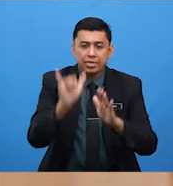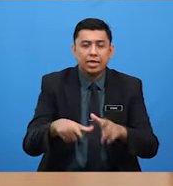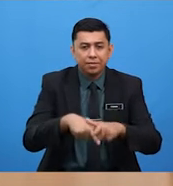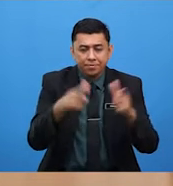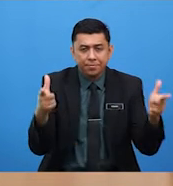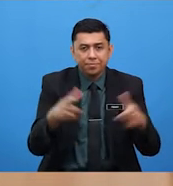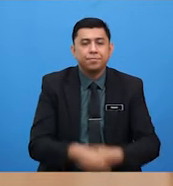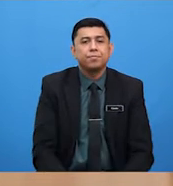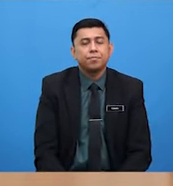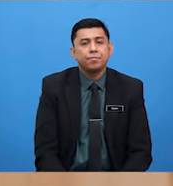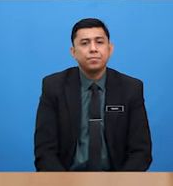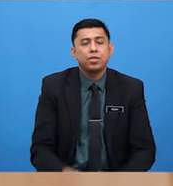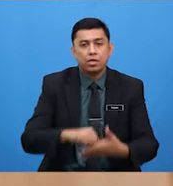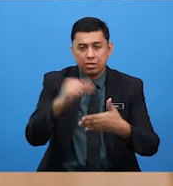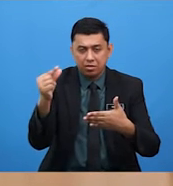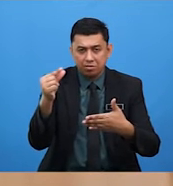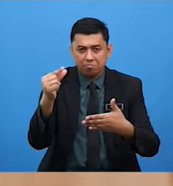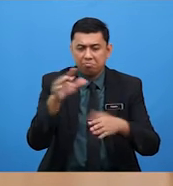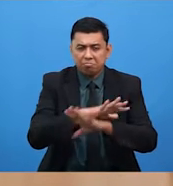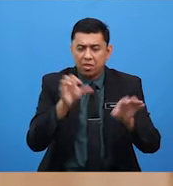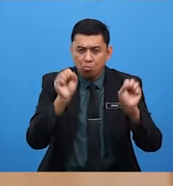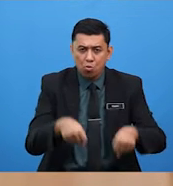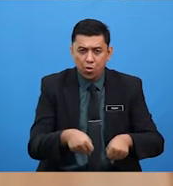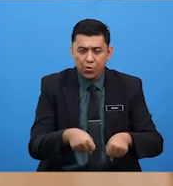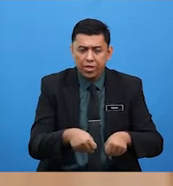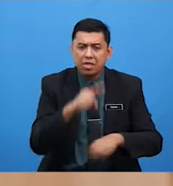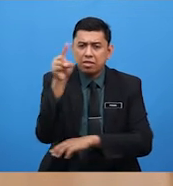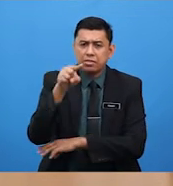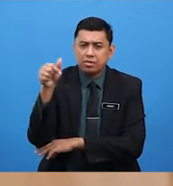dimampatkan kerana jarak antara zarah-zarah adalah dekat.